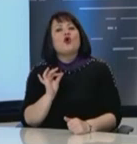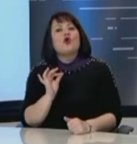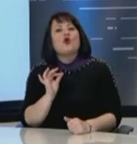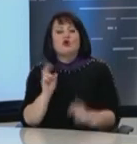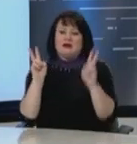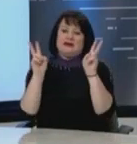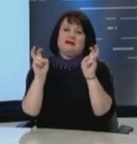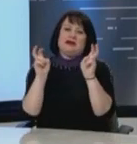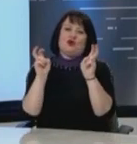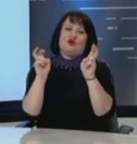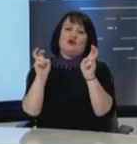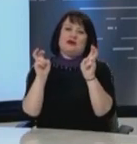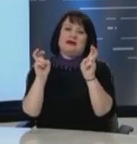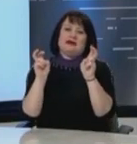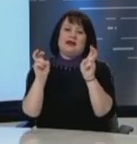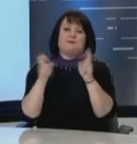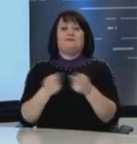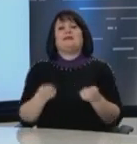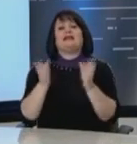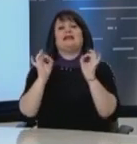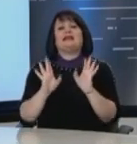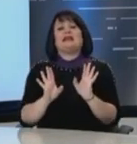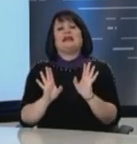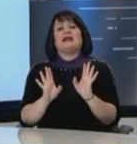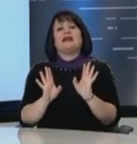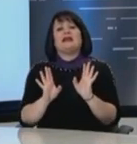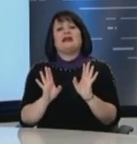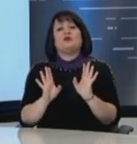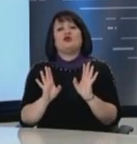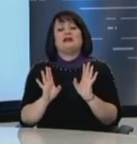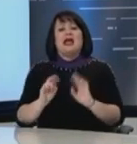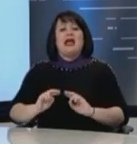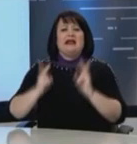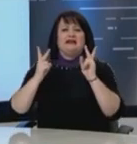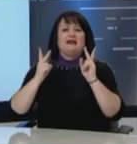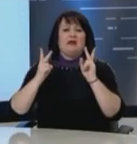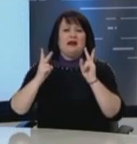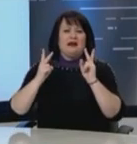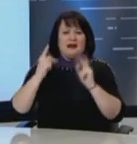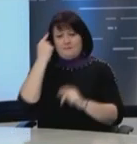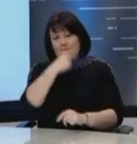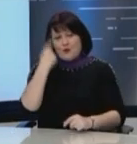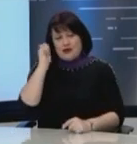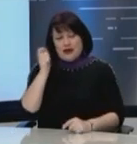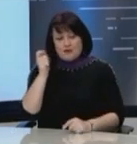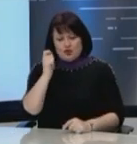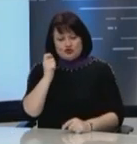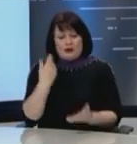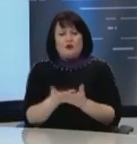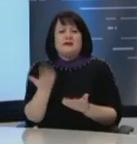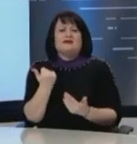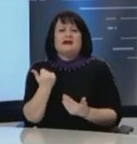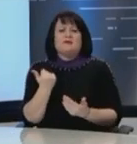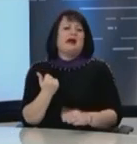εντός εισαγωγικών δεν βγαίνει τίποτα σε βάρος των πολιτικών αντιπάλων των ΣΥΡΙΖΑ ΑΝΕΛ. Σε βιασμό του